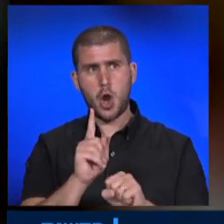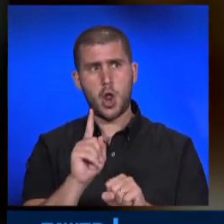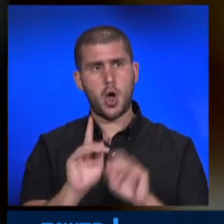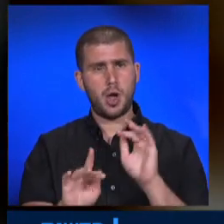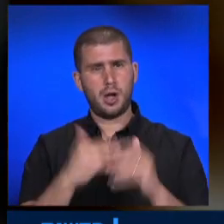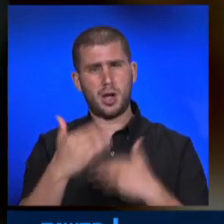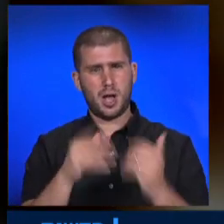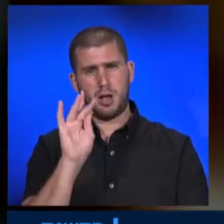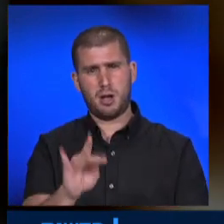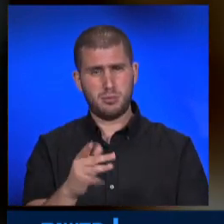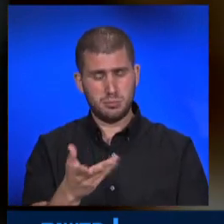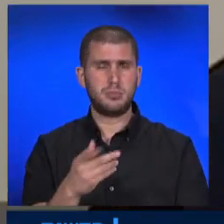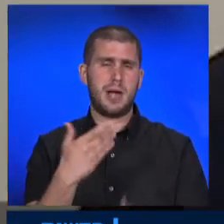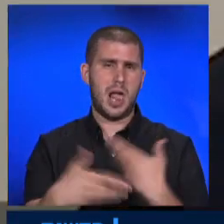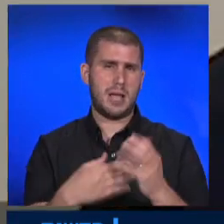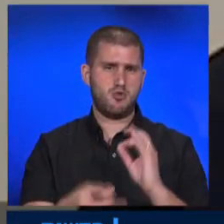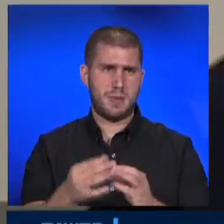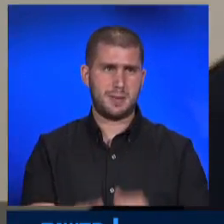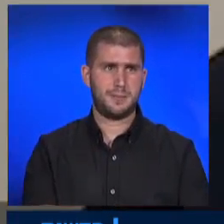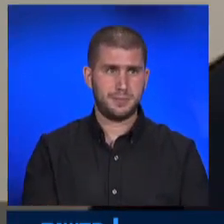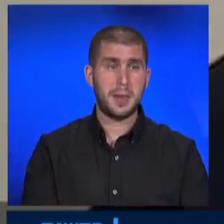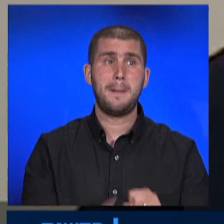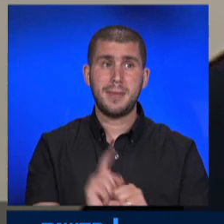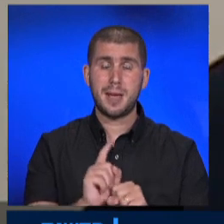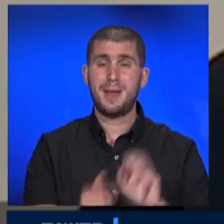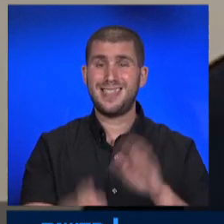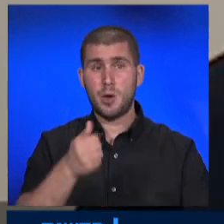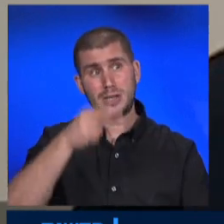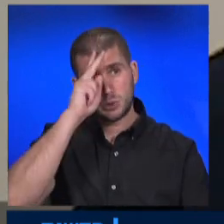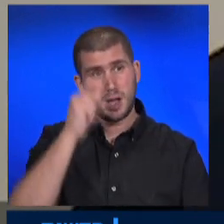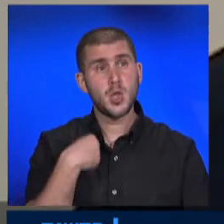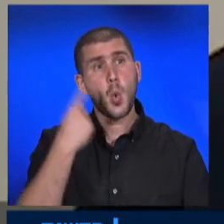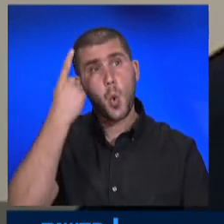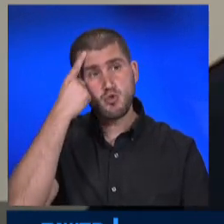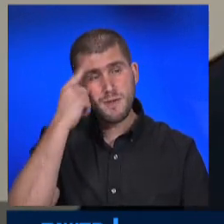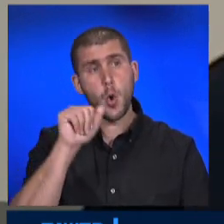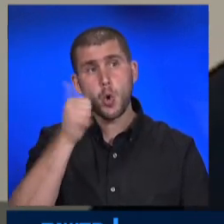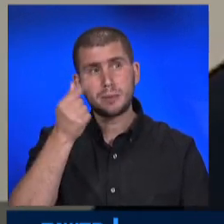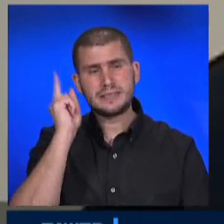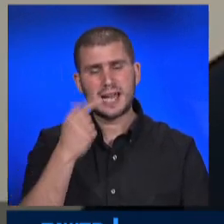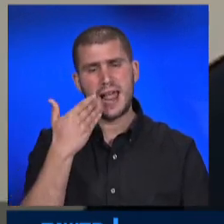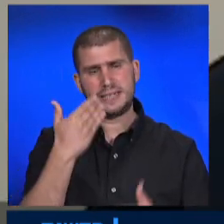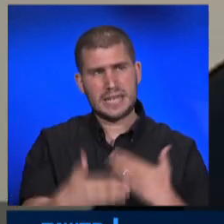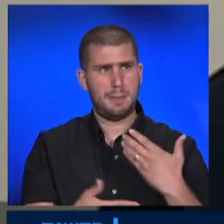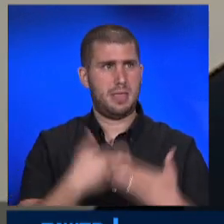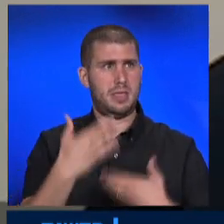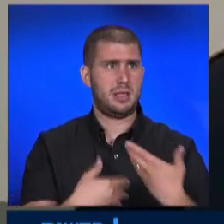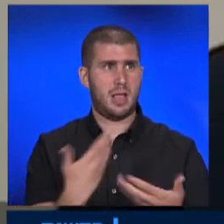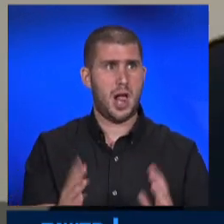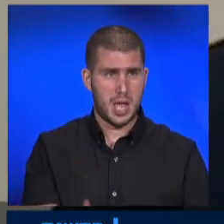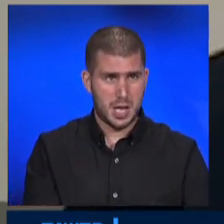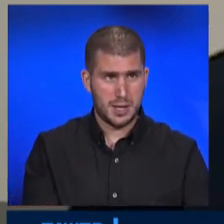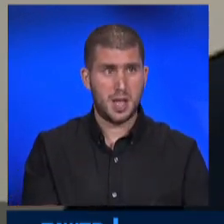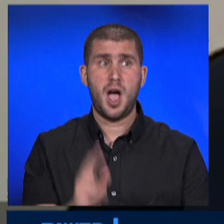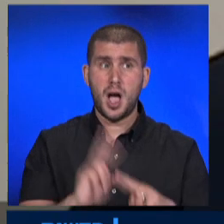בשלב הזה בהליכים משפטיים. כרגע בניהול סיכונים אני חושב שקודם כל צריך לסיים את התהליך, ואחר